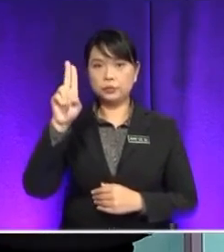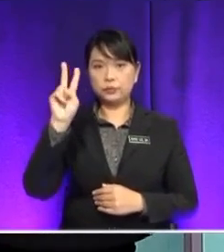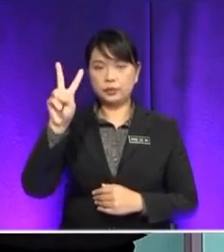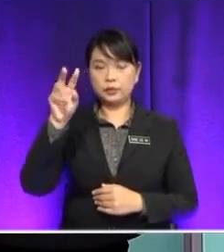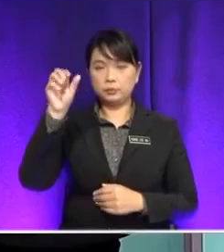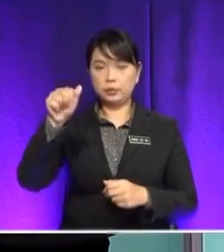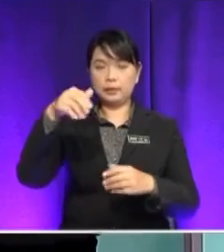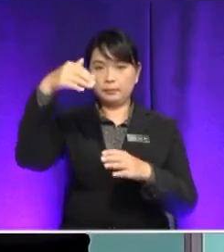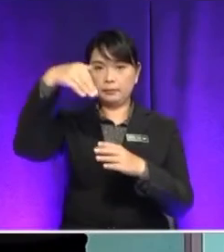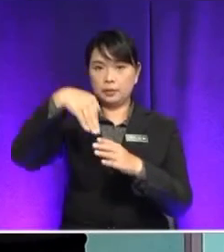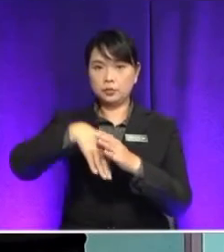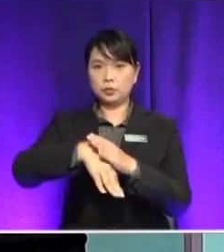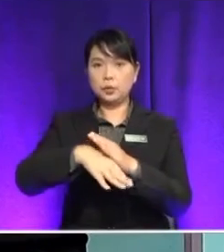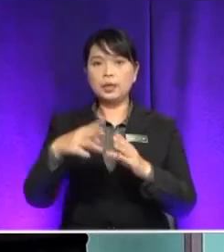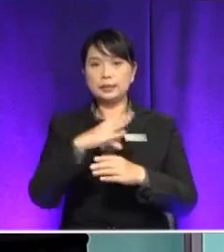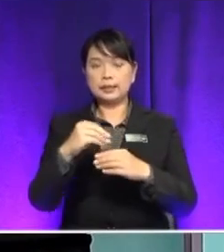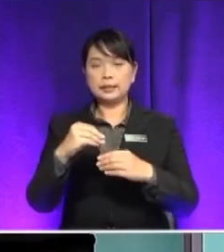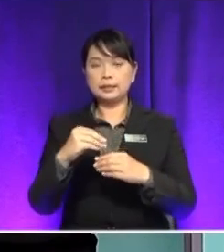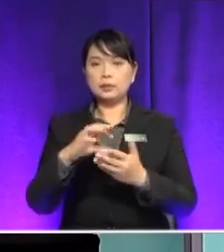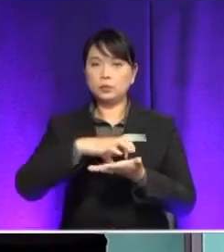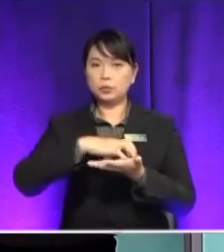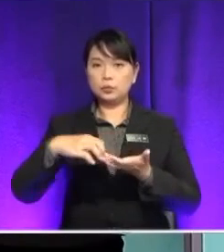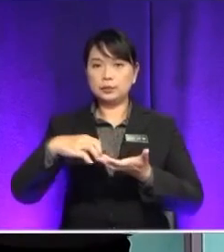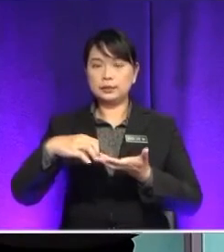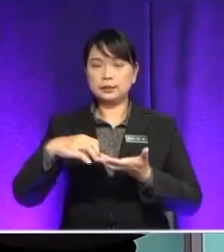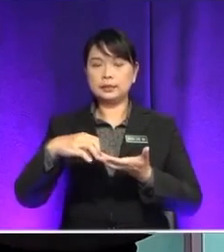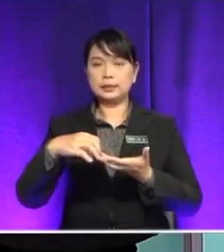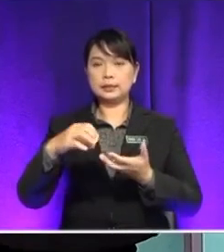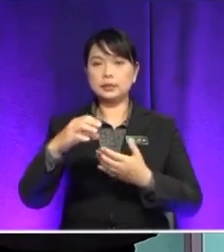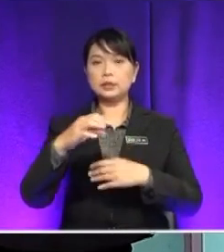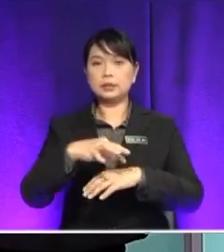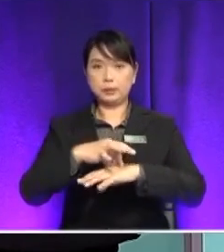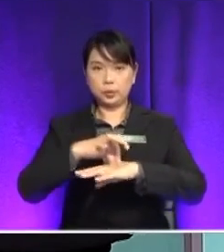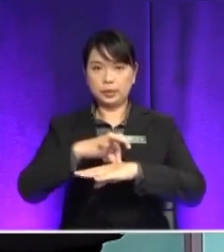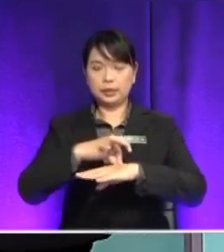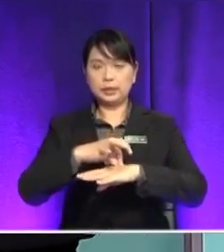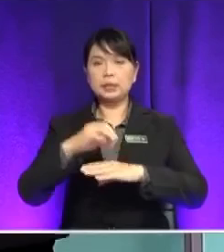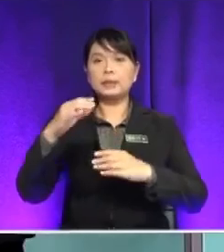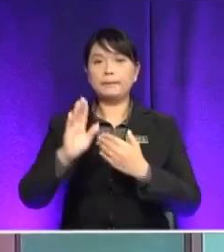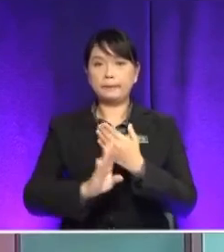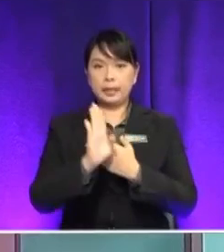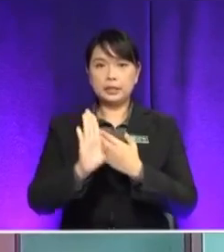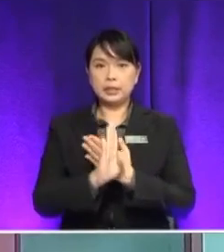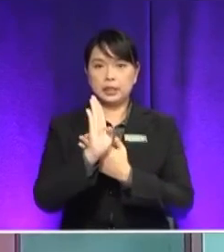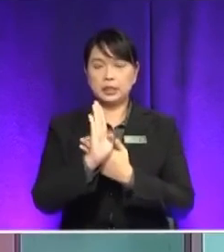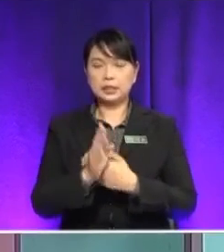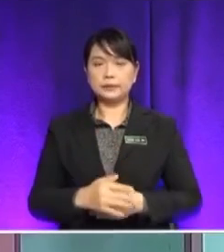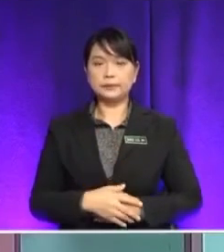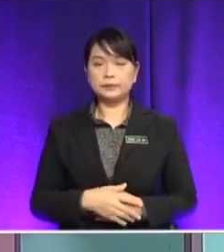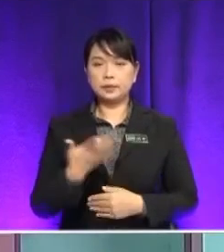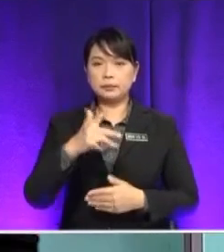katarak kalau kita terdedah lebih terlalu lama ya yang bahaya-bahaya Oke terdedah kepada